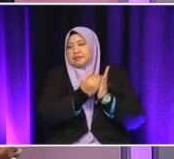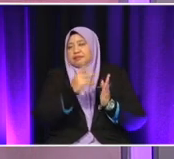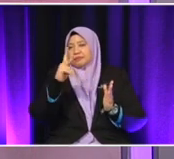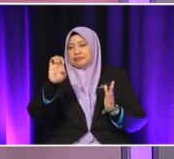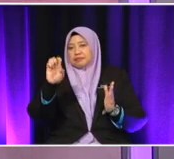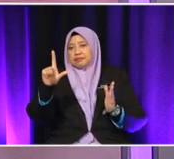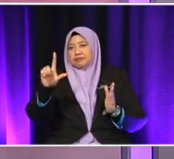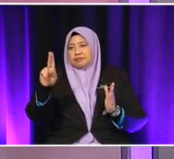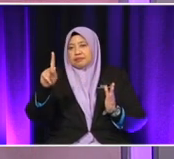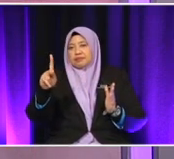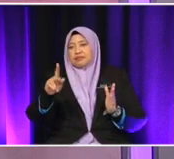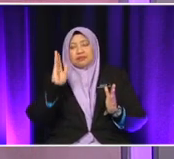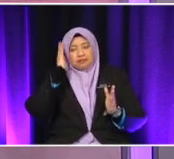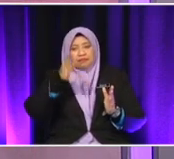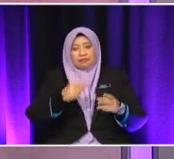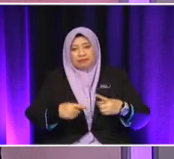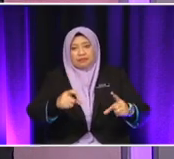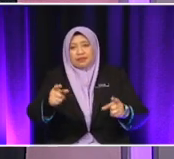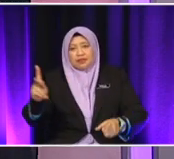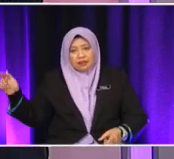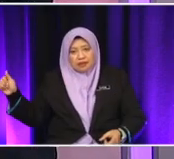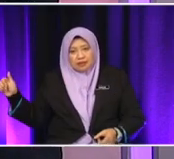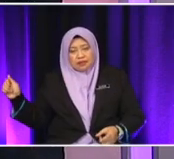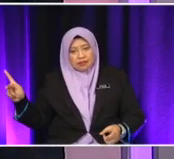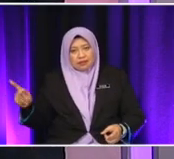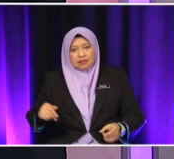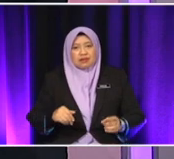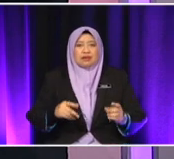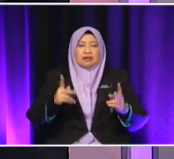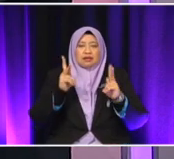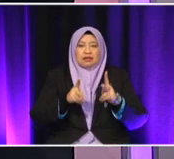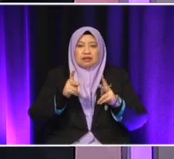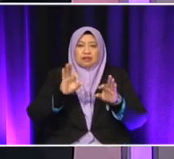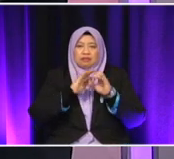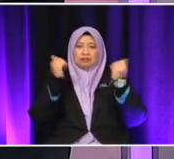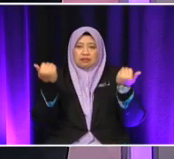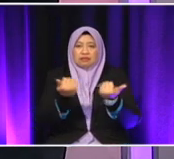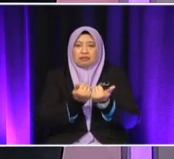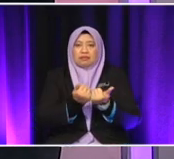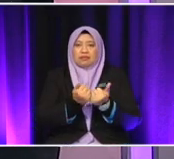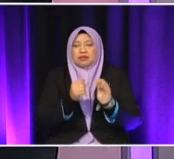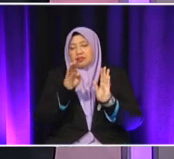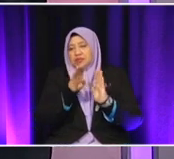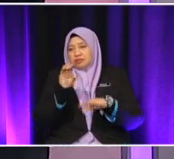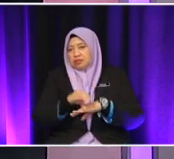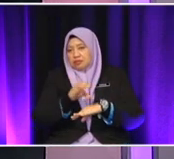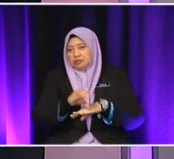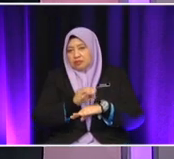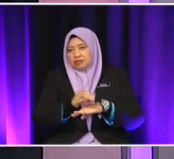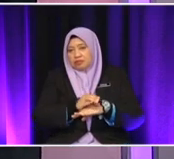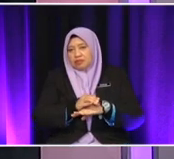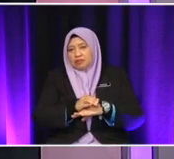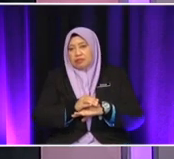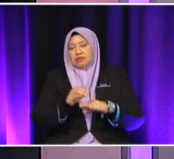akan bergerak ke kanan sebaliknya jika Firma masih lagi menggunakan teknologi yang lama di dalam proses